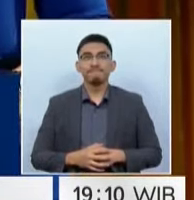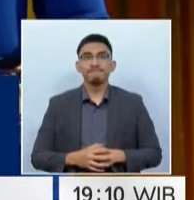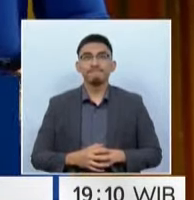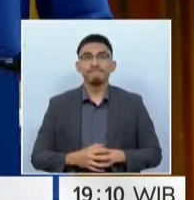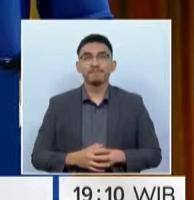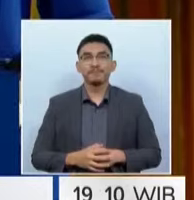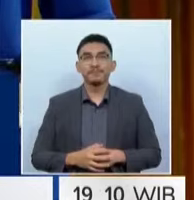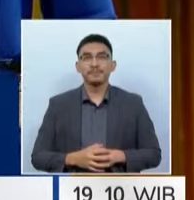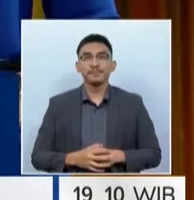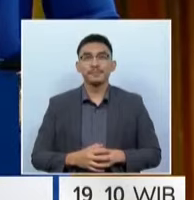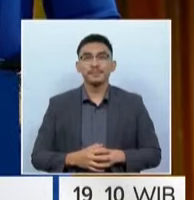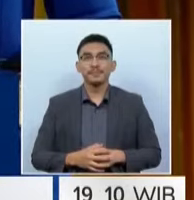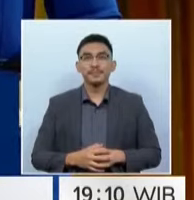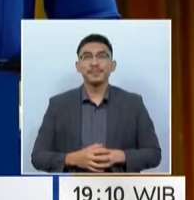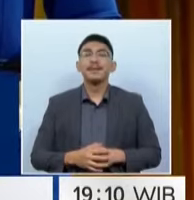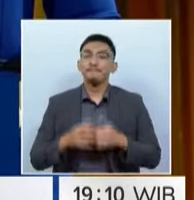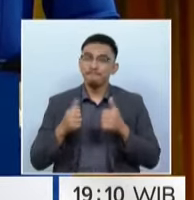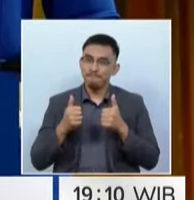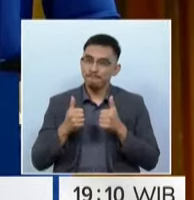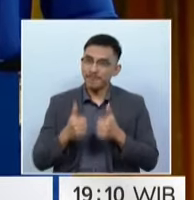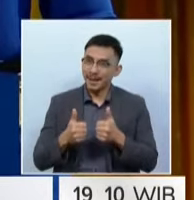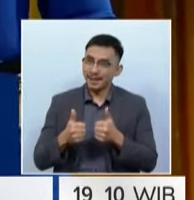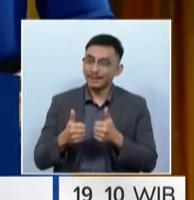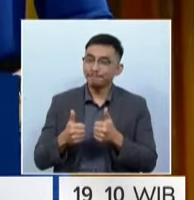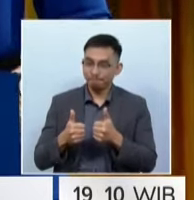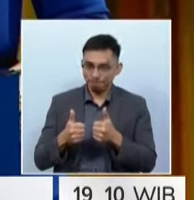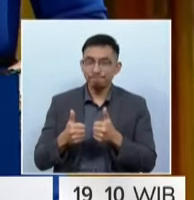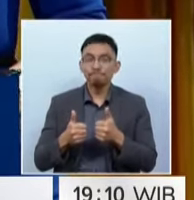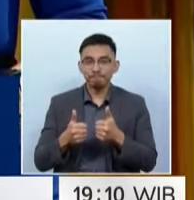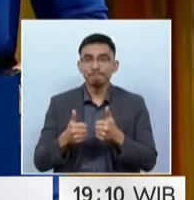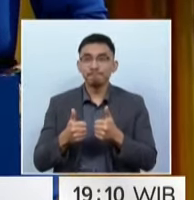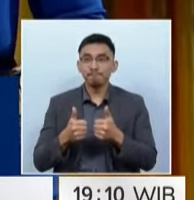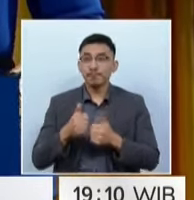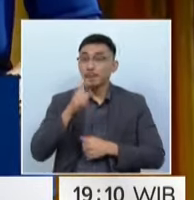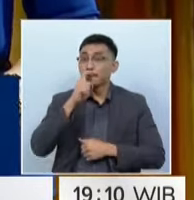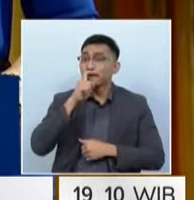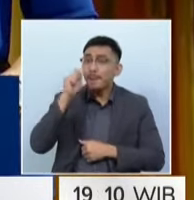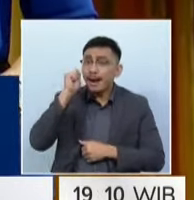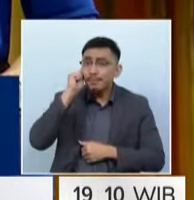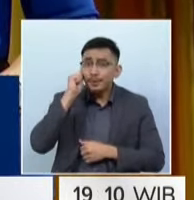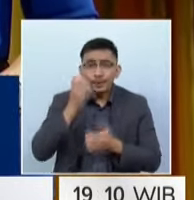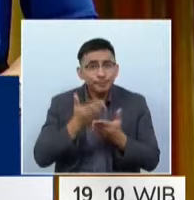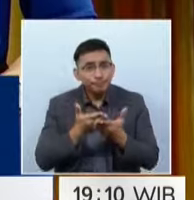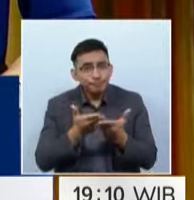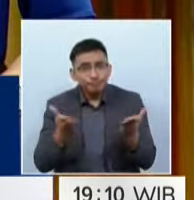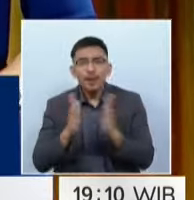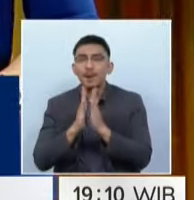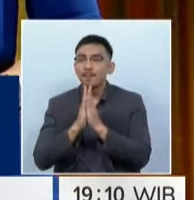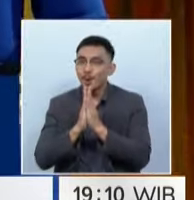untukes Baik bapak ibu kami persilakan duduk